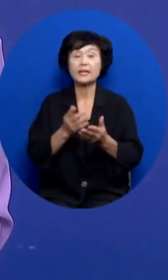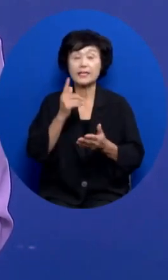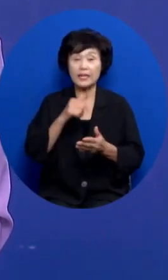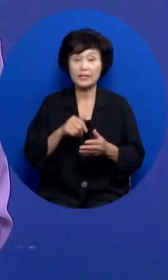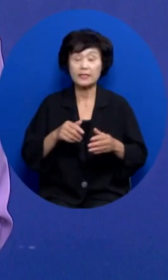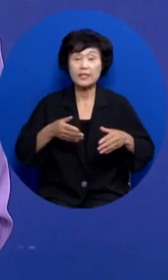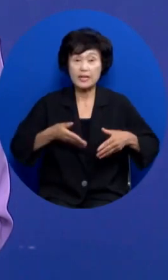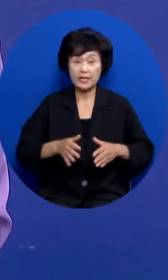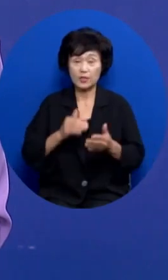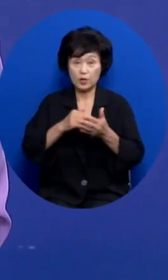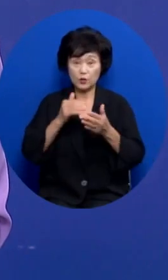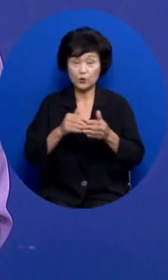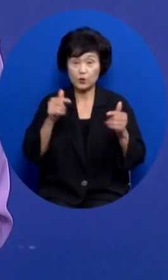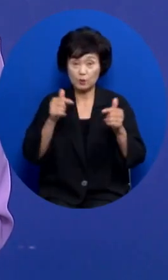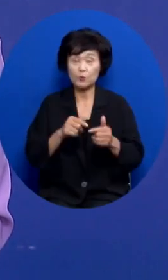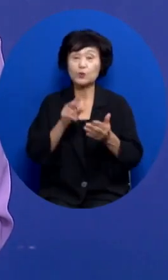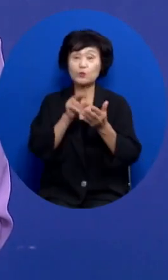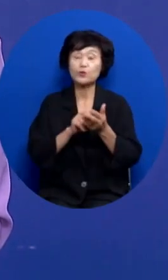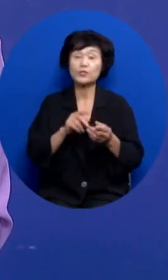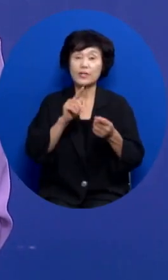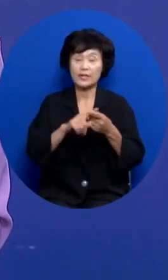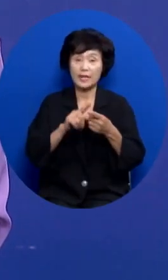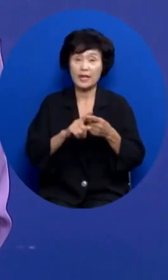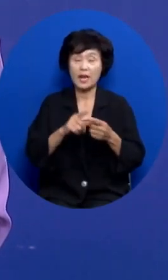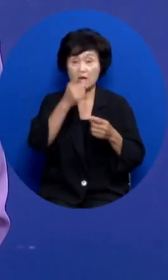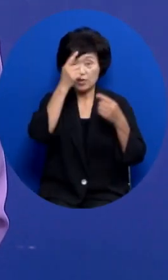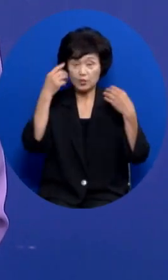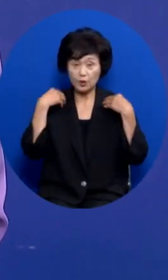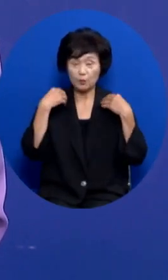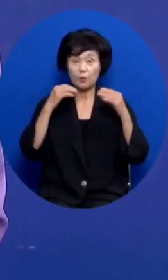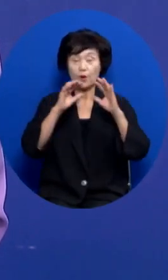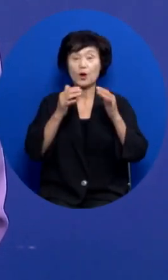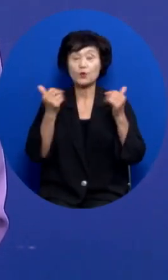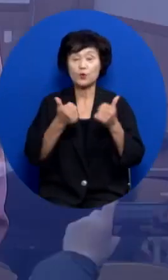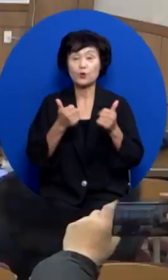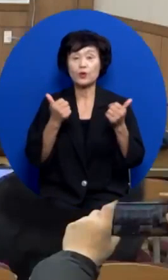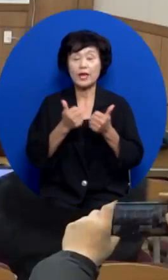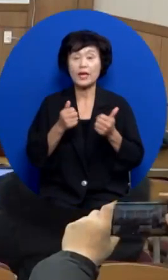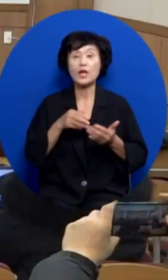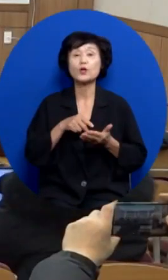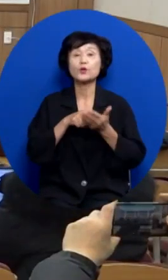위한 정책의 적극 추진을 현 정부와 국회에 요청했습니다.